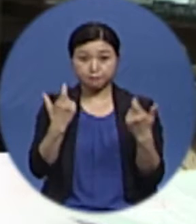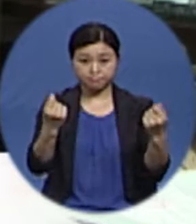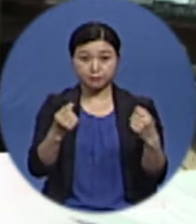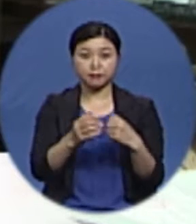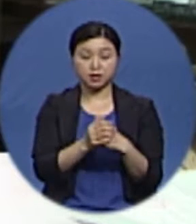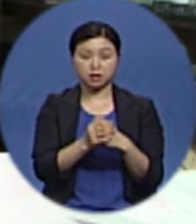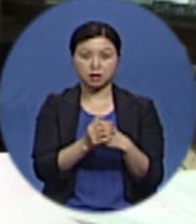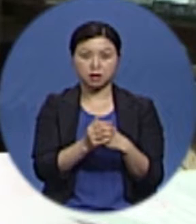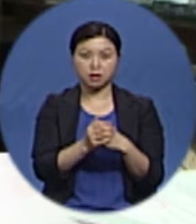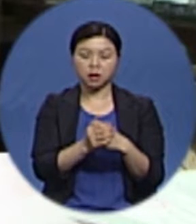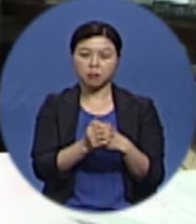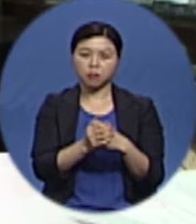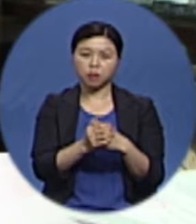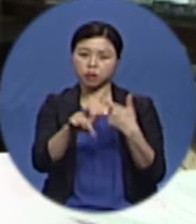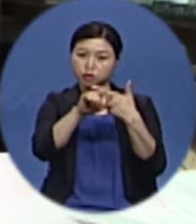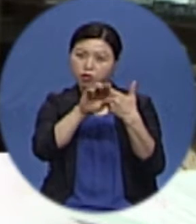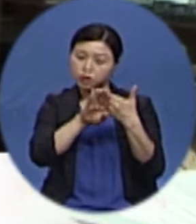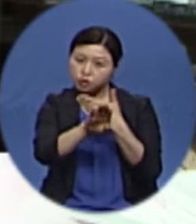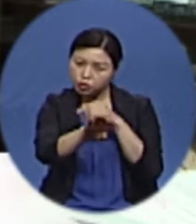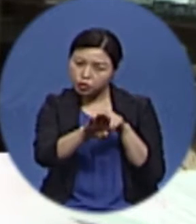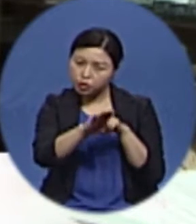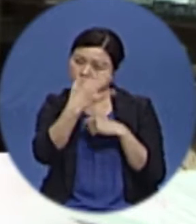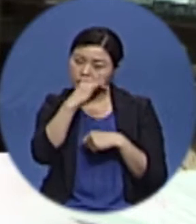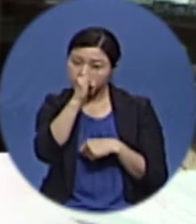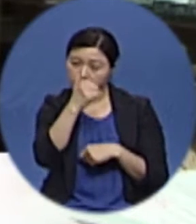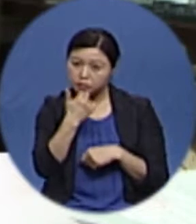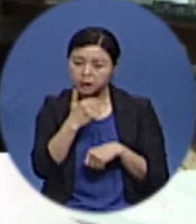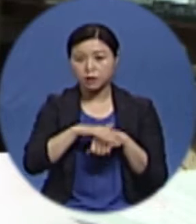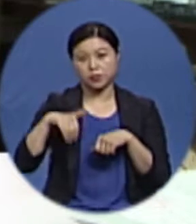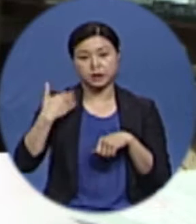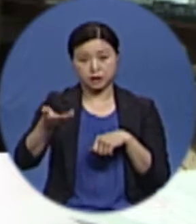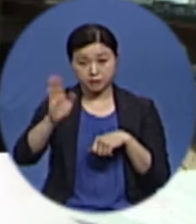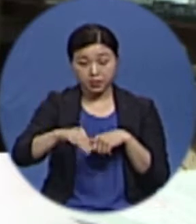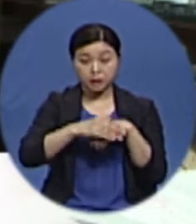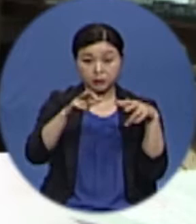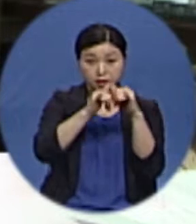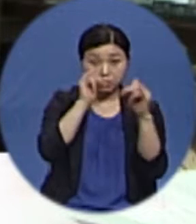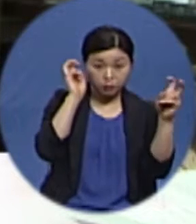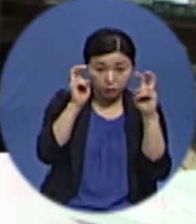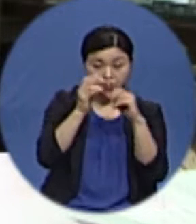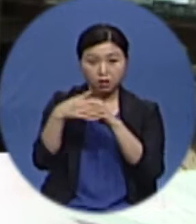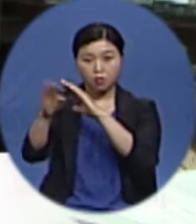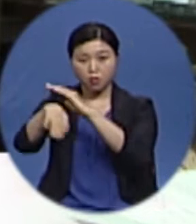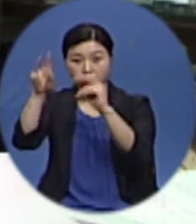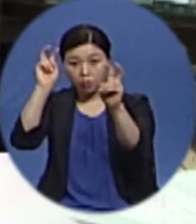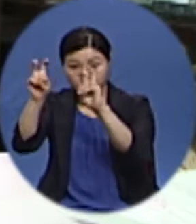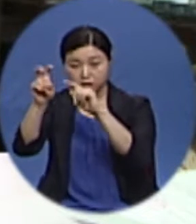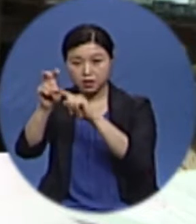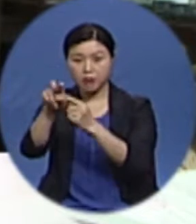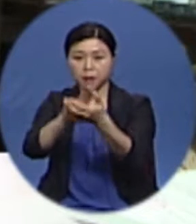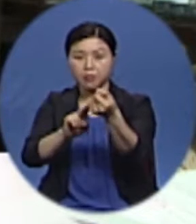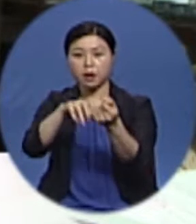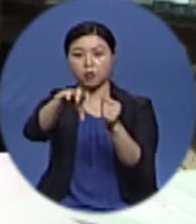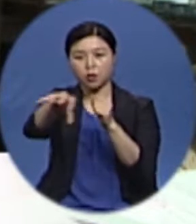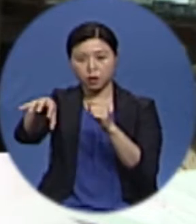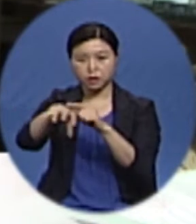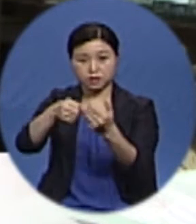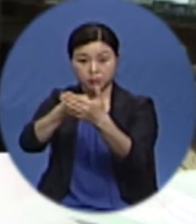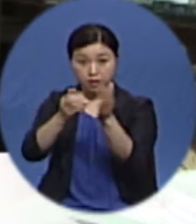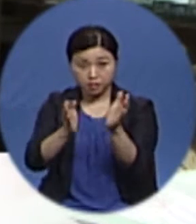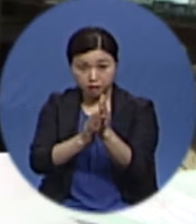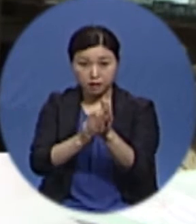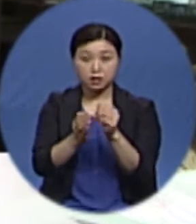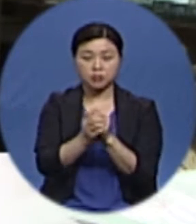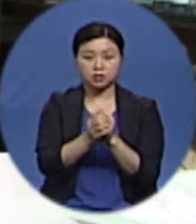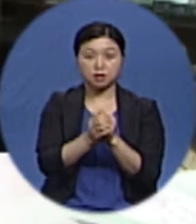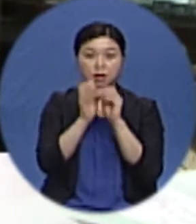효과가 있을지는 모르겠지만 우리 장애인기업들이 공공기관에 이제 판매처를 확보했기 때문에 소위 말하는